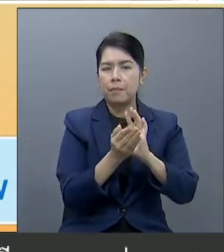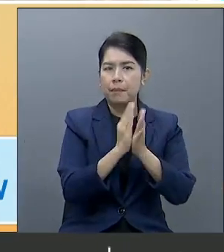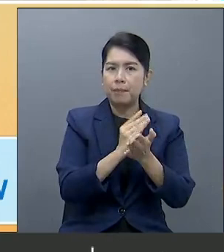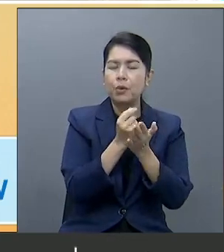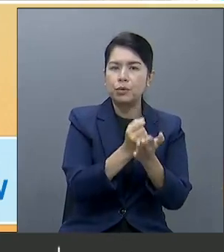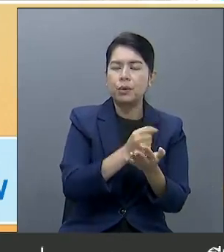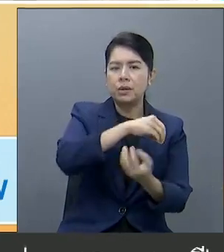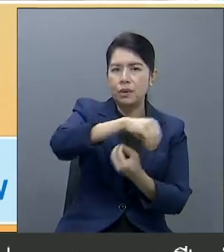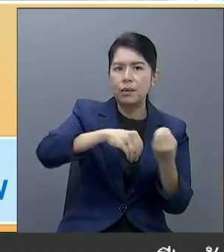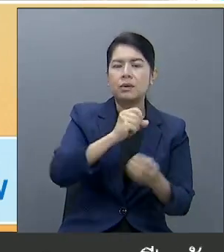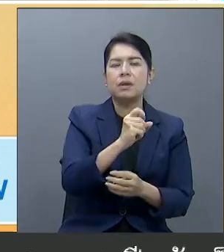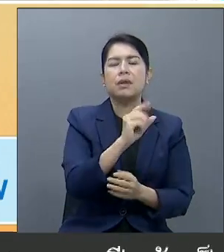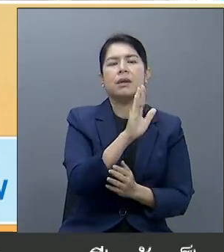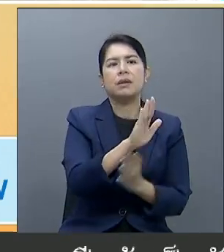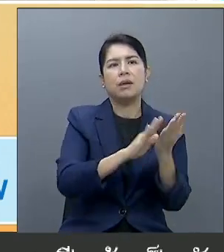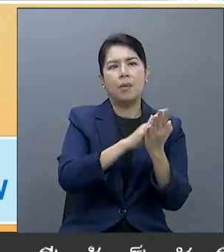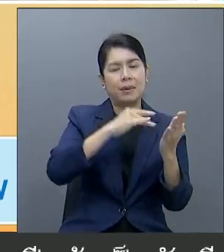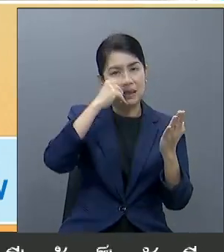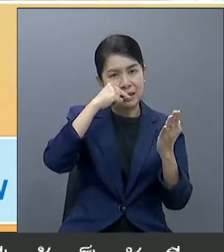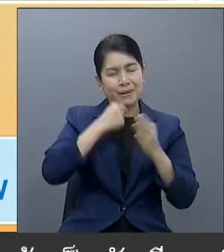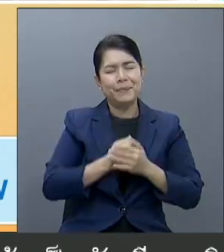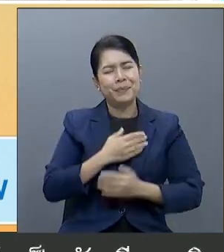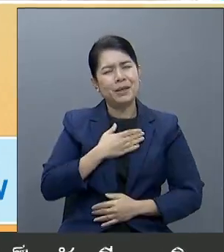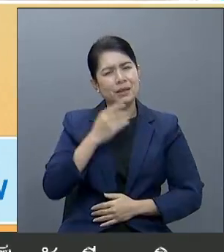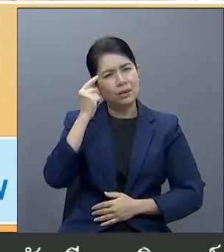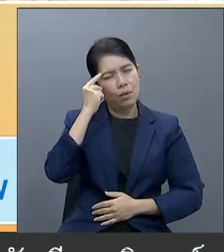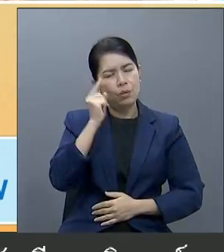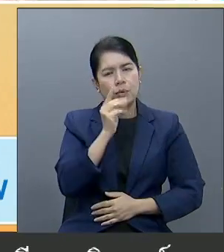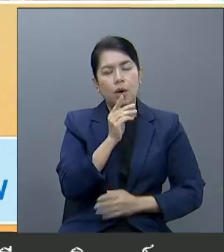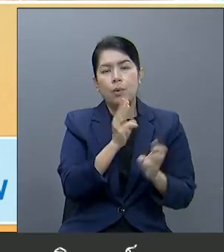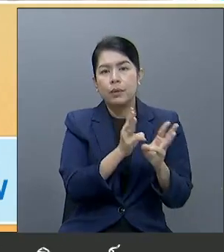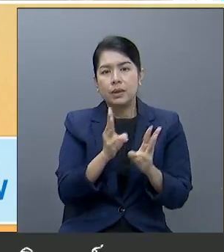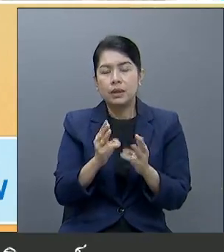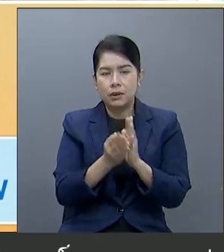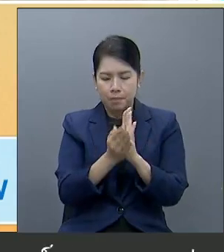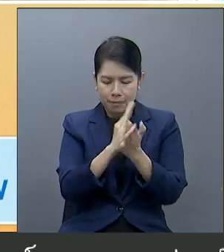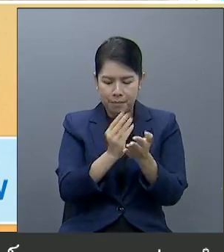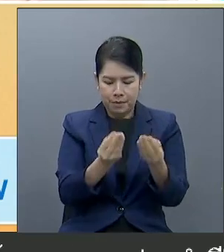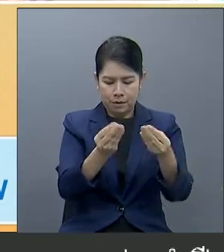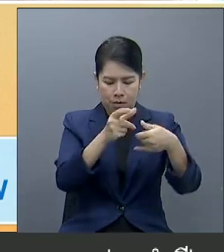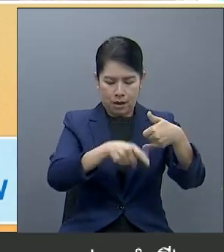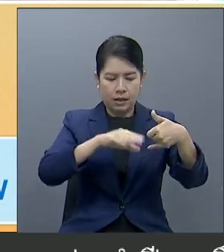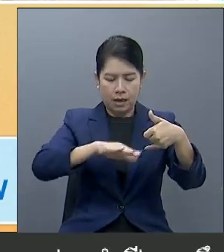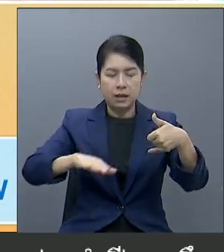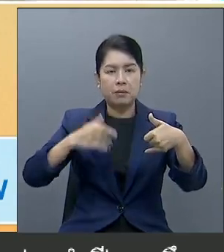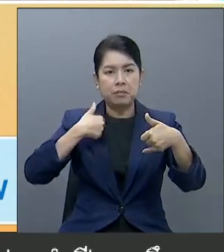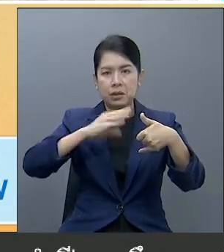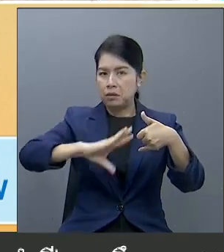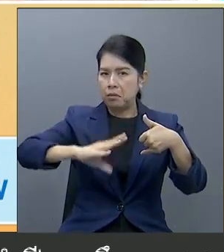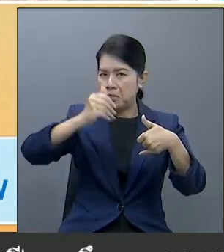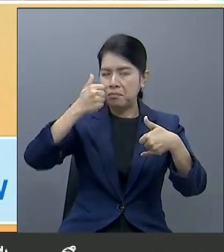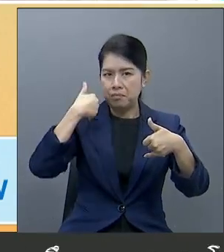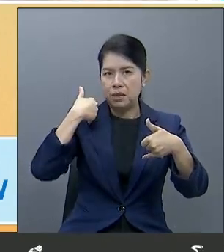ไปใช่ไหมคะเราก็เลยมีแนวคิดว่าเพราะฉะนั้นเนี่ยแนวคิดที่เราจะสร้างบ้านแปลงเมืองด้วยการสร้างเด็กที่มีคุณภาพเนี่ยก็จะต้องเป็น